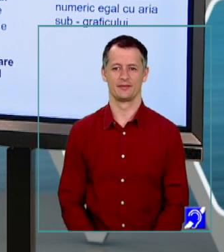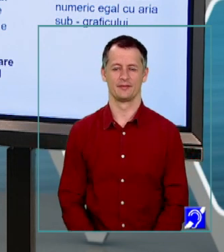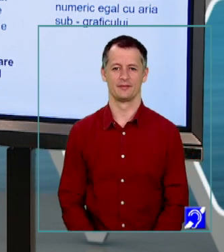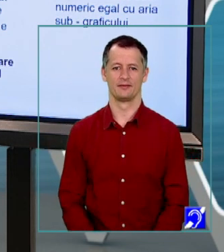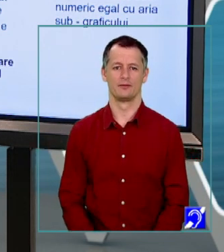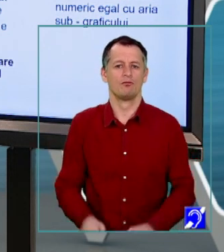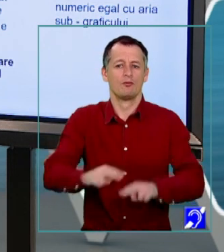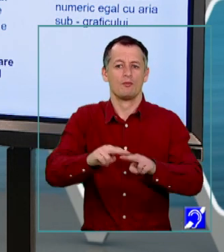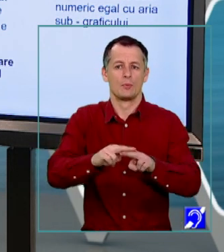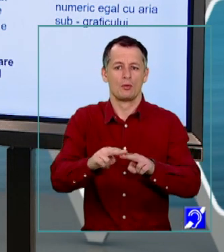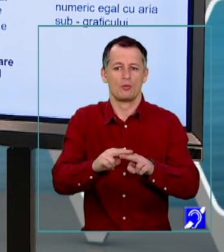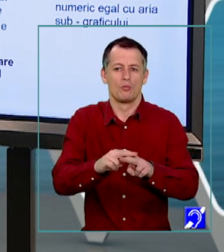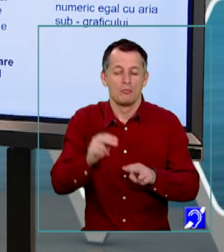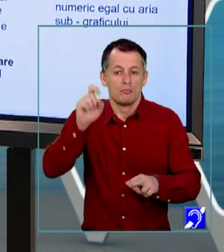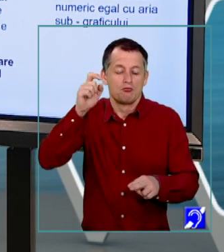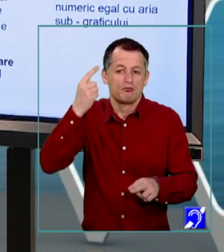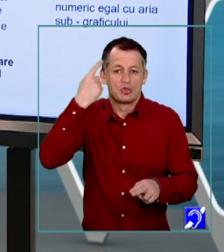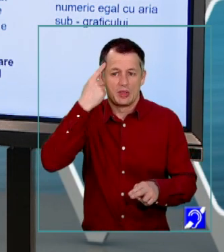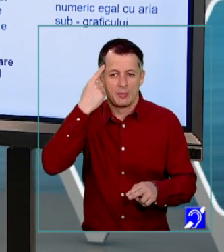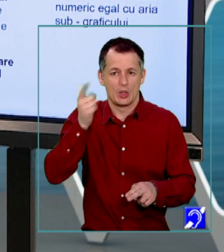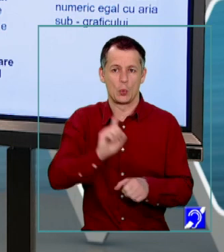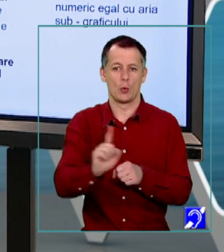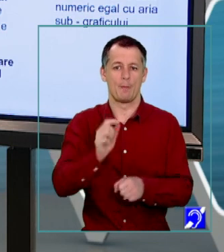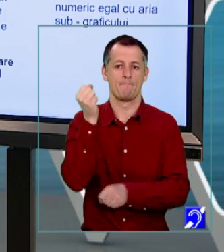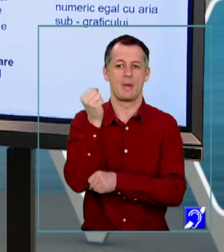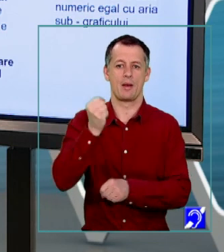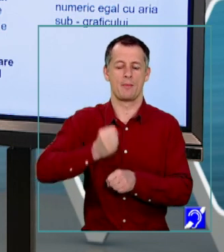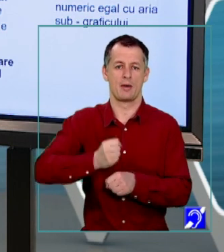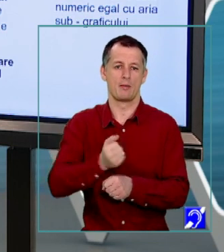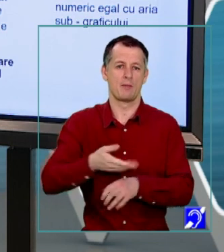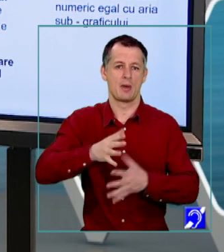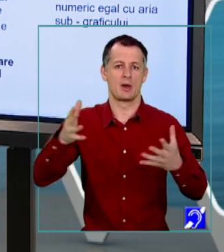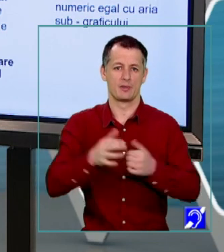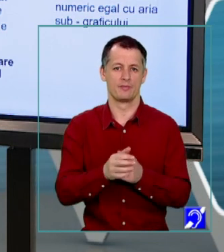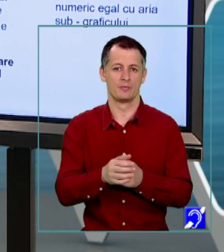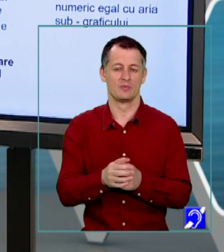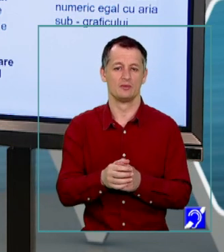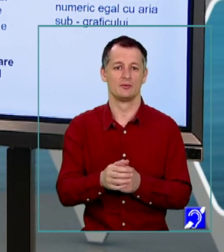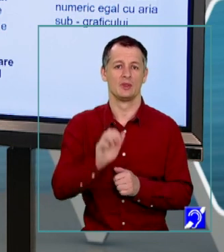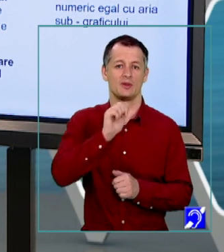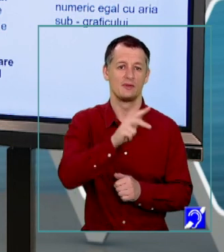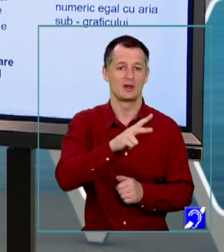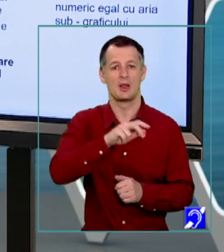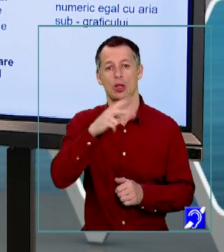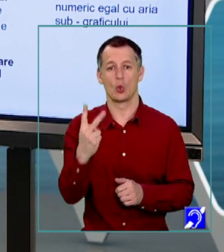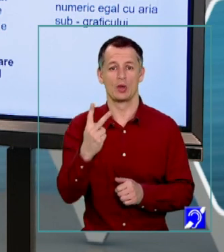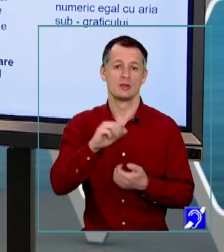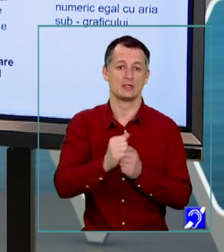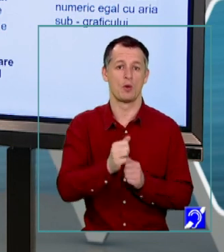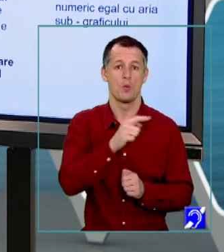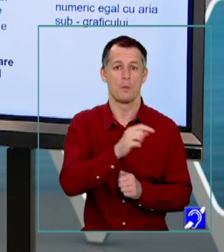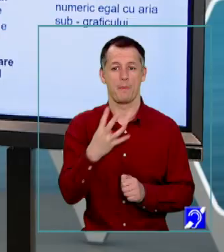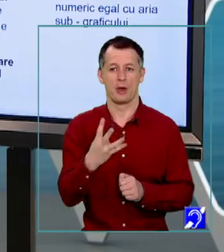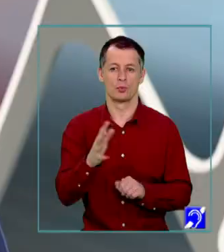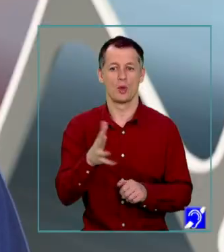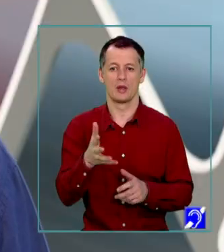Cum estimăm care lucru mecanic este mai mare? Lucru mecanic efectuat în transformarea 3-2 sau lucru mecanic în transformarea